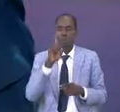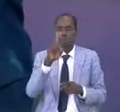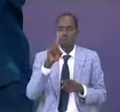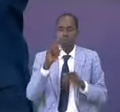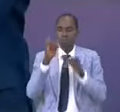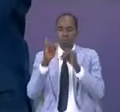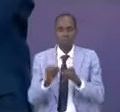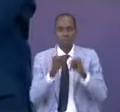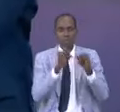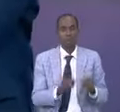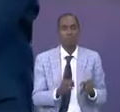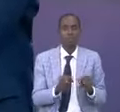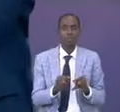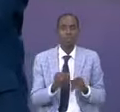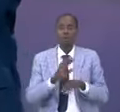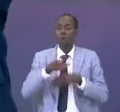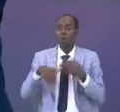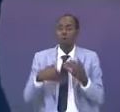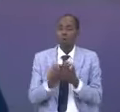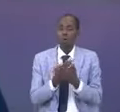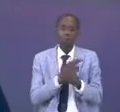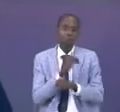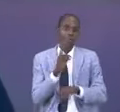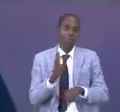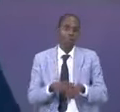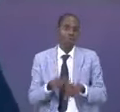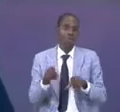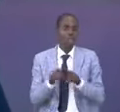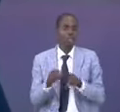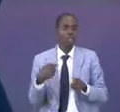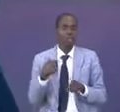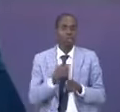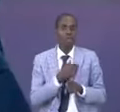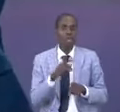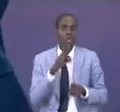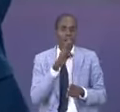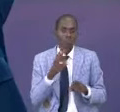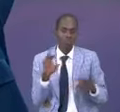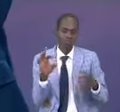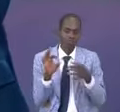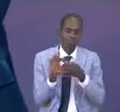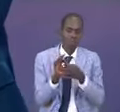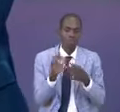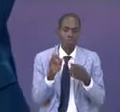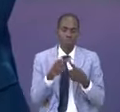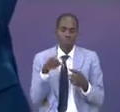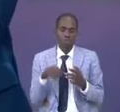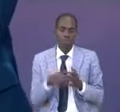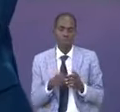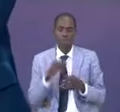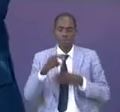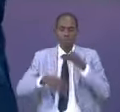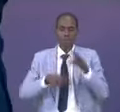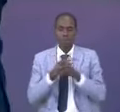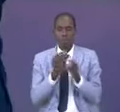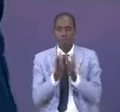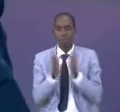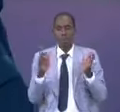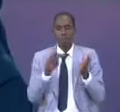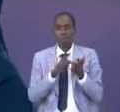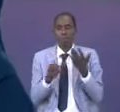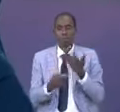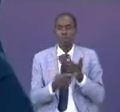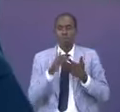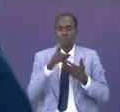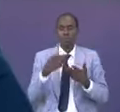comme nous comme connecter pour la croisade mondiale dans toutes les nations ils écoutent l'Évangile déjà si vous n'êtes pas encore prêt